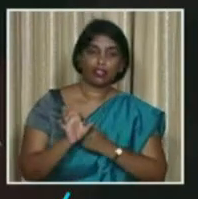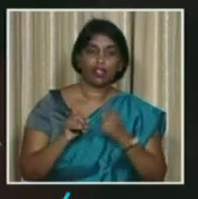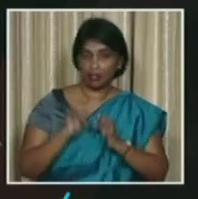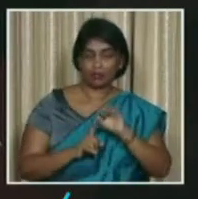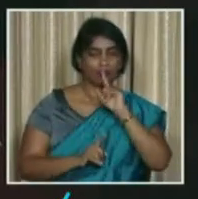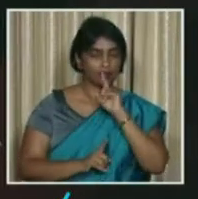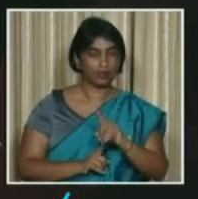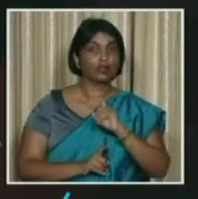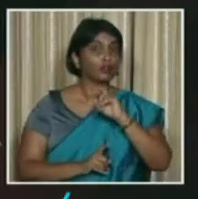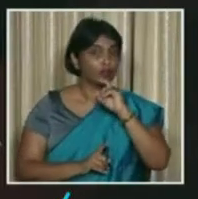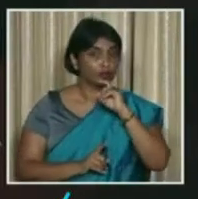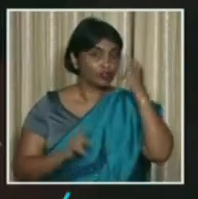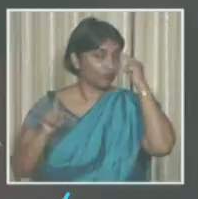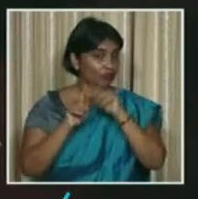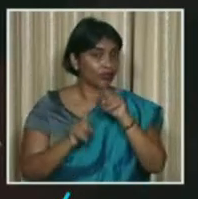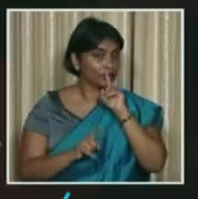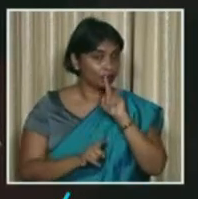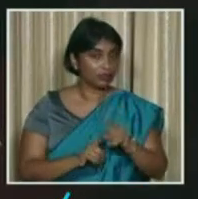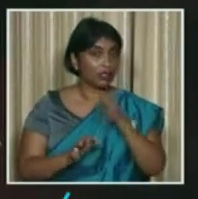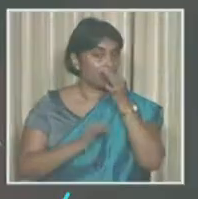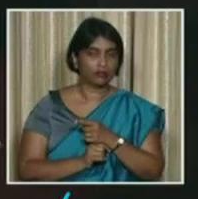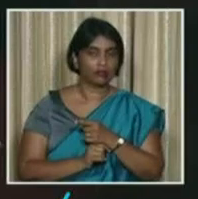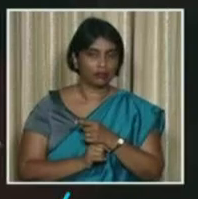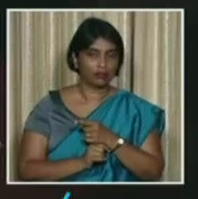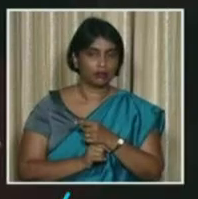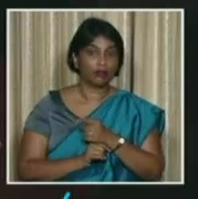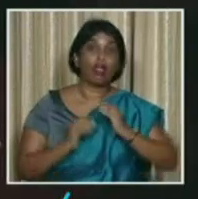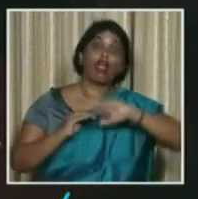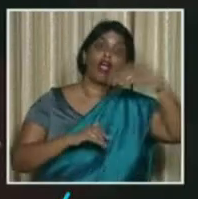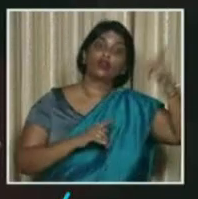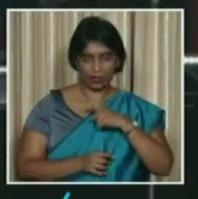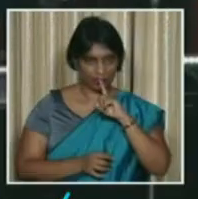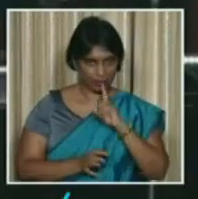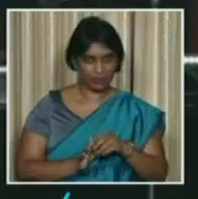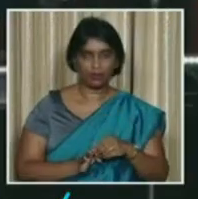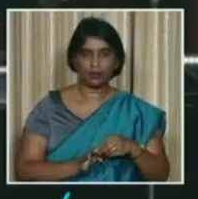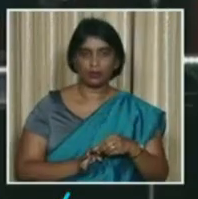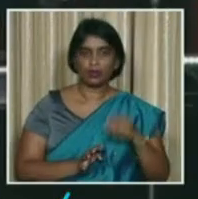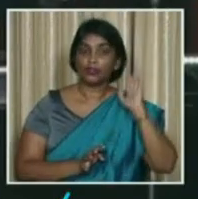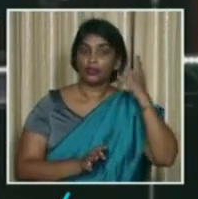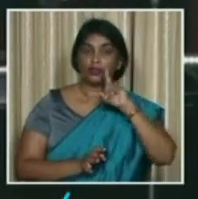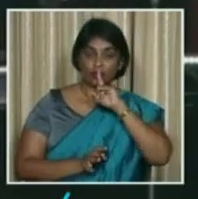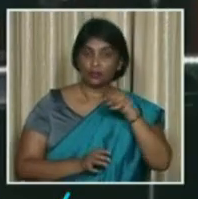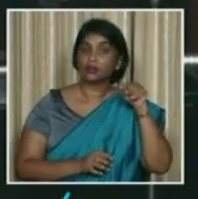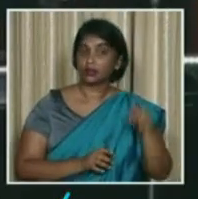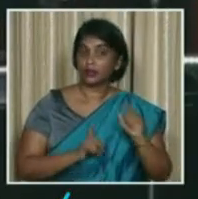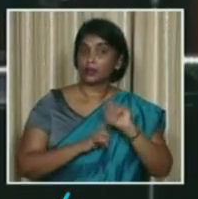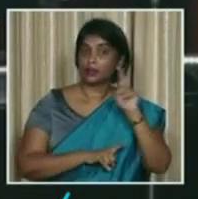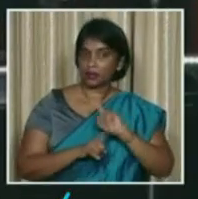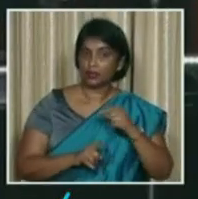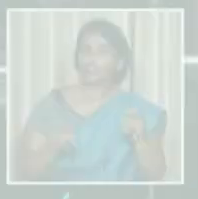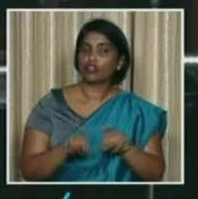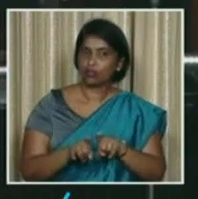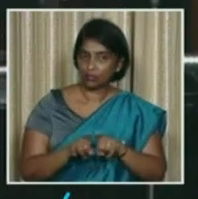මන්ත්‍රීතුමාට මං කියනවා අධිකරණයේ සම්බන්ධව කියපු කතාව පුළුවන් නම් එළියට ගිහිල්ලා කියන්නේ කිල්ලාස් කරගන්න. විශේෂයෙන්ම කියන්න ඕනේ මේ සභාවේ කීවීමට